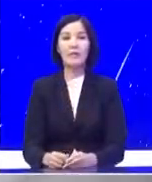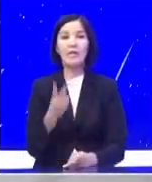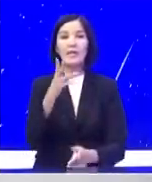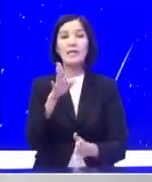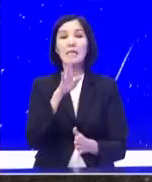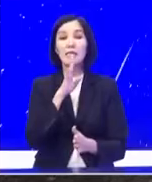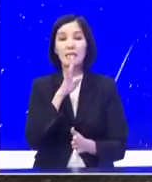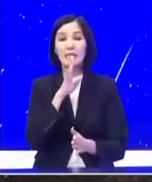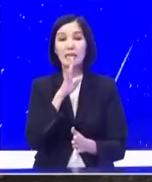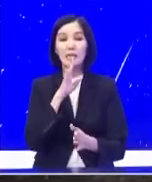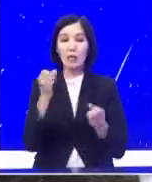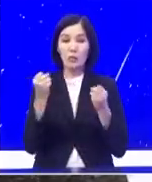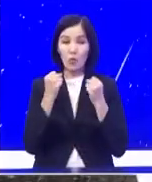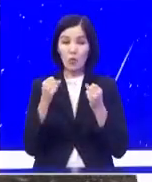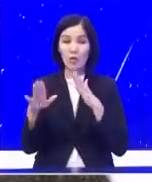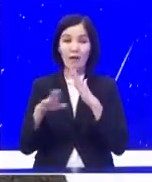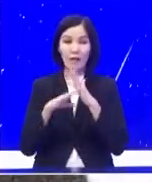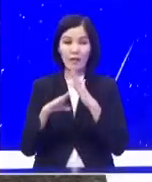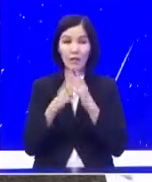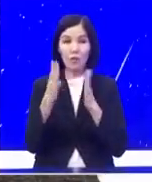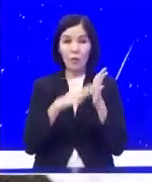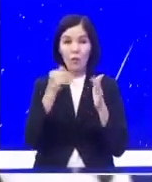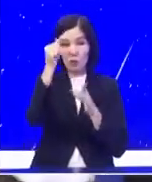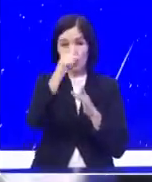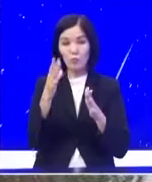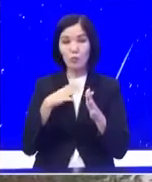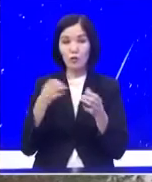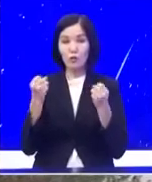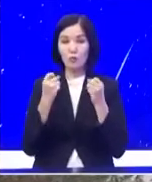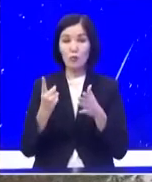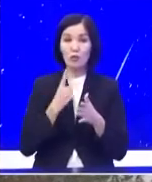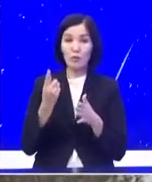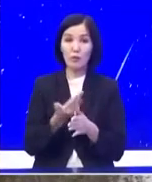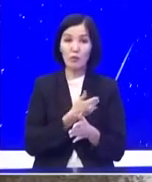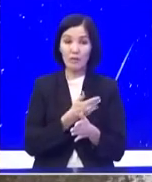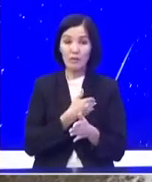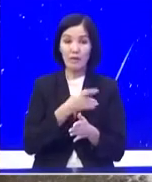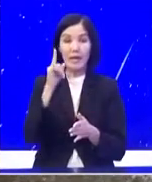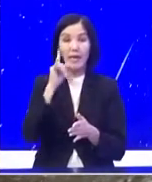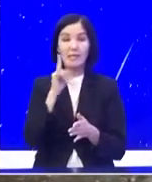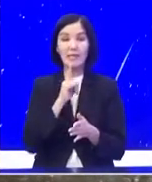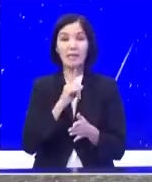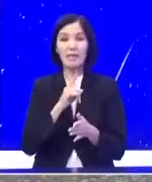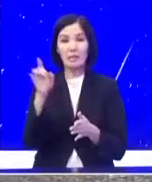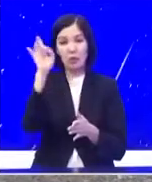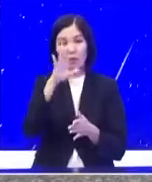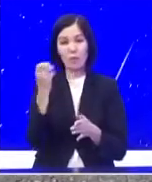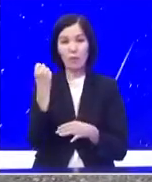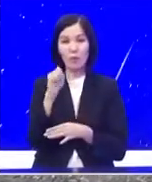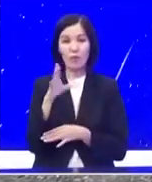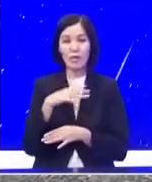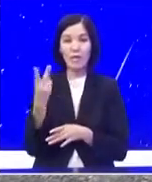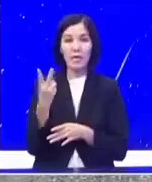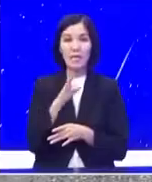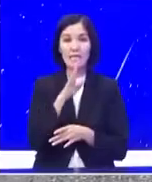Асемай Ақрамбектің осы спорт түрімен айналысып жүргеніне 9 жыл болыпты. Спорт шеберлігіне үміткер. Қазақстанның бірнеше дүркін чемпиондары. Екеуі